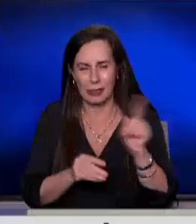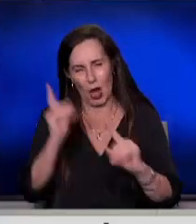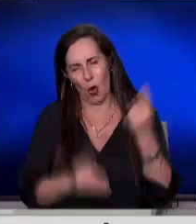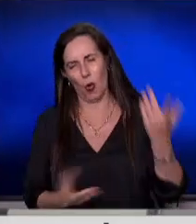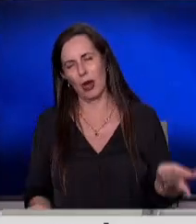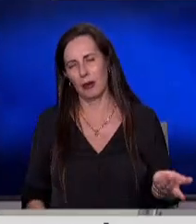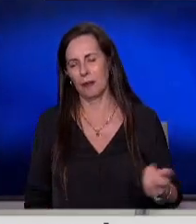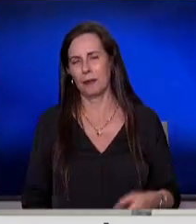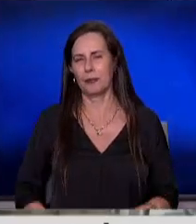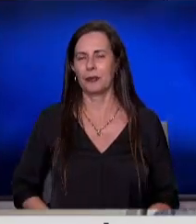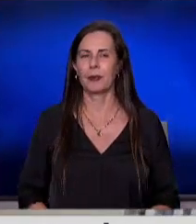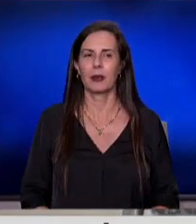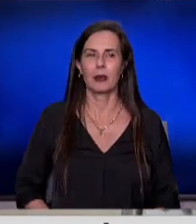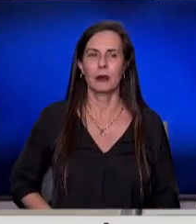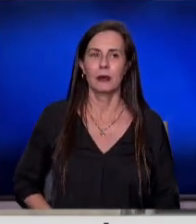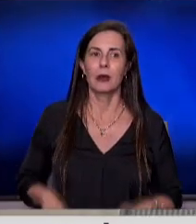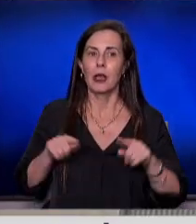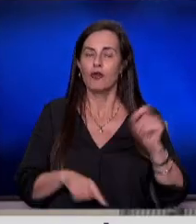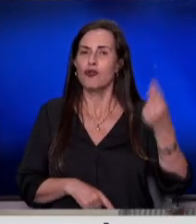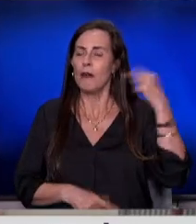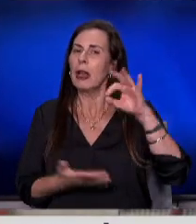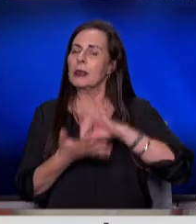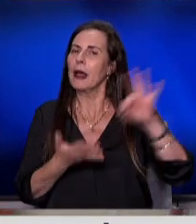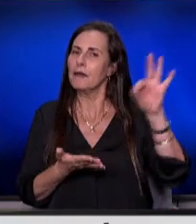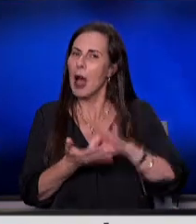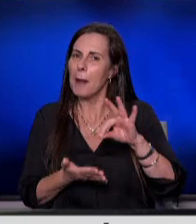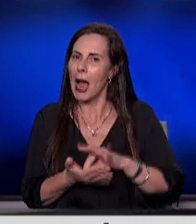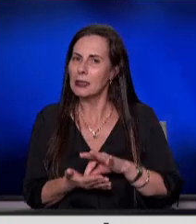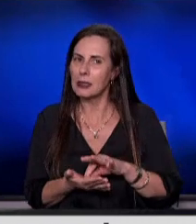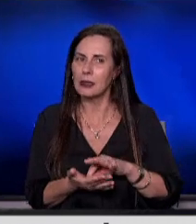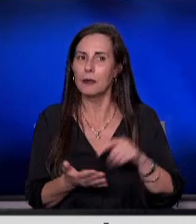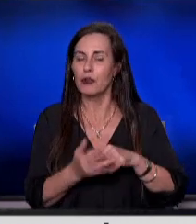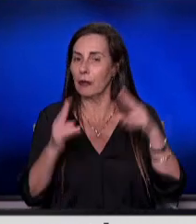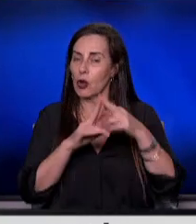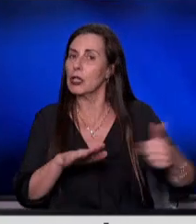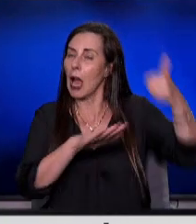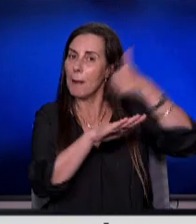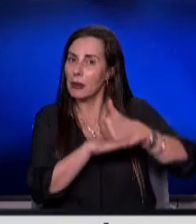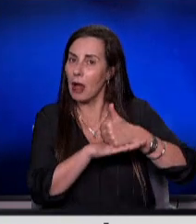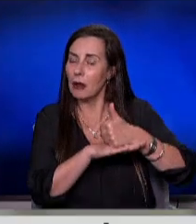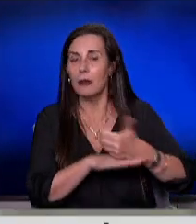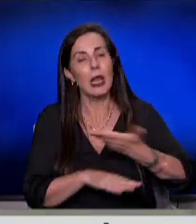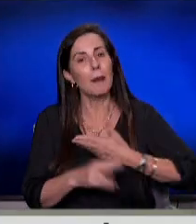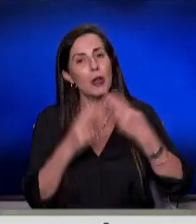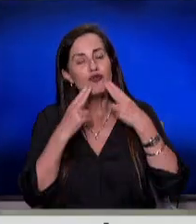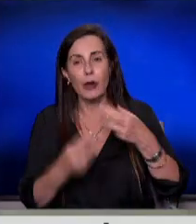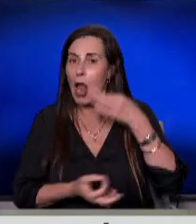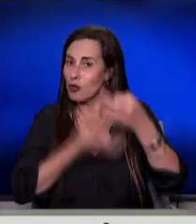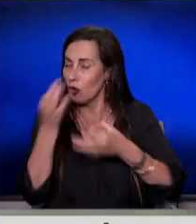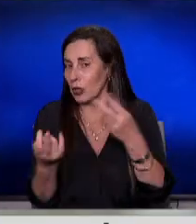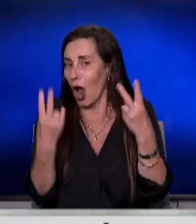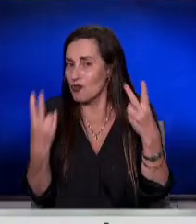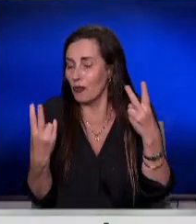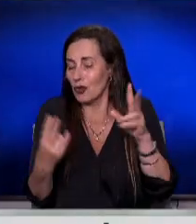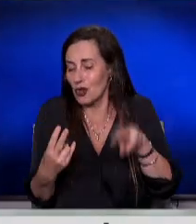הזה. הגענו בשבוע שעבר למשרדי מפעל הפיס כדי לפגוש את המנכ״ל ולקבל תשובות לשאלות המרכזיות